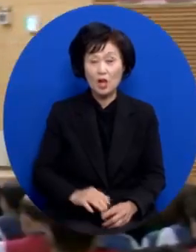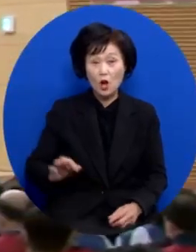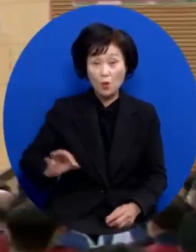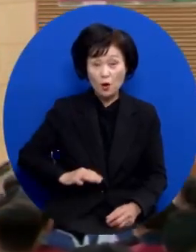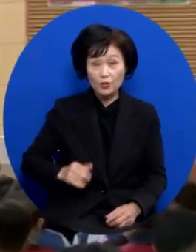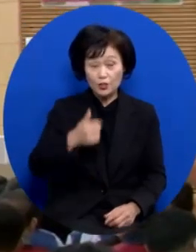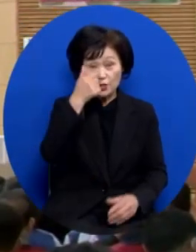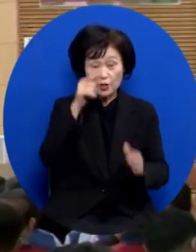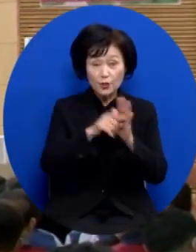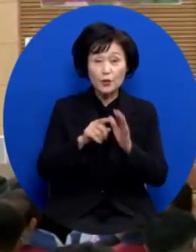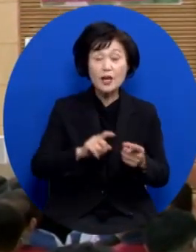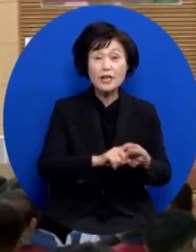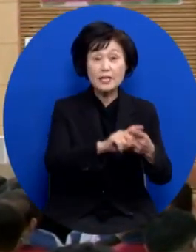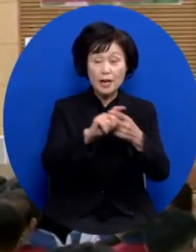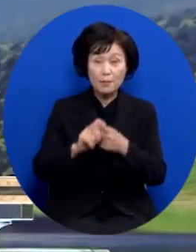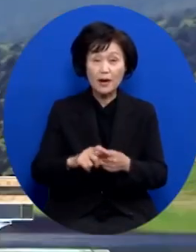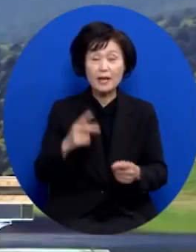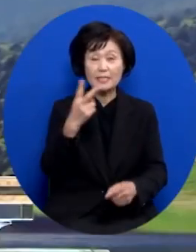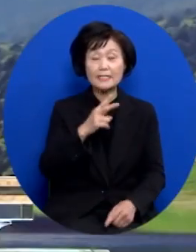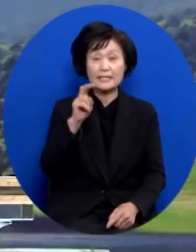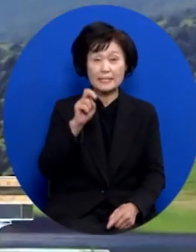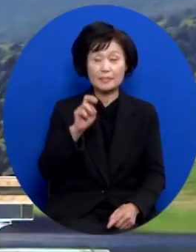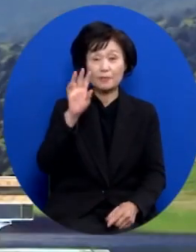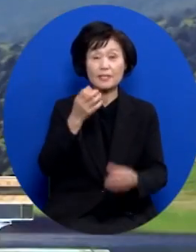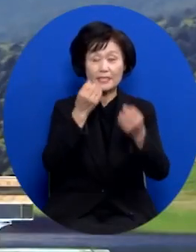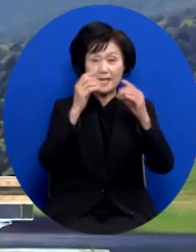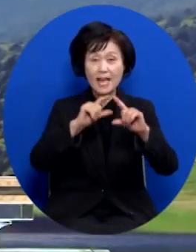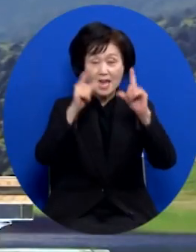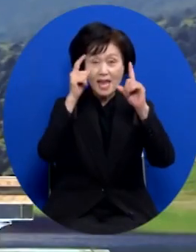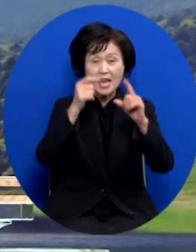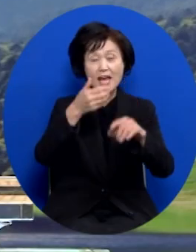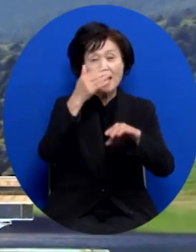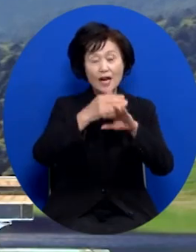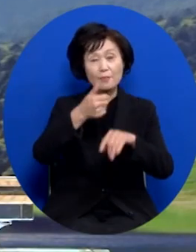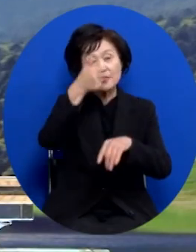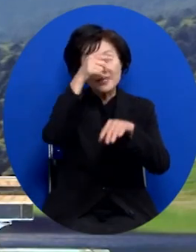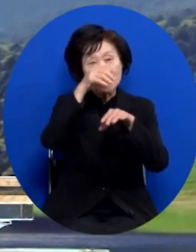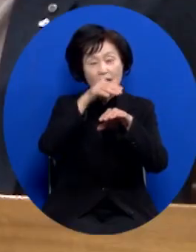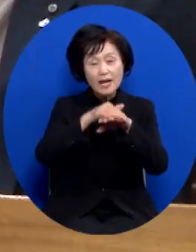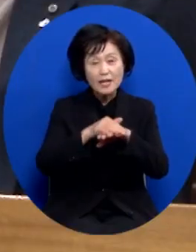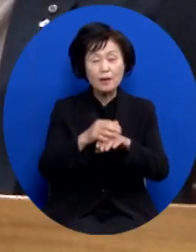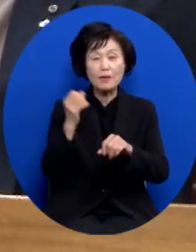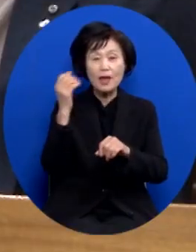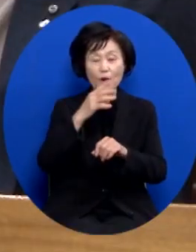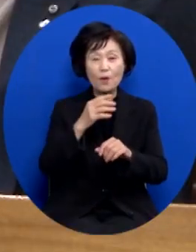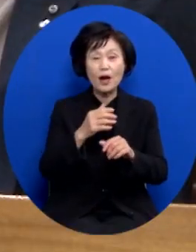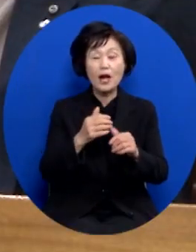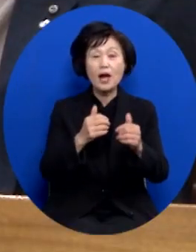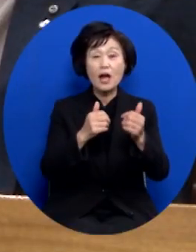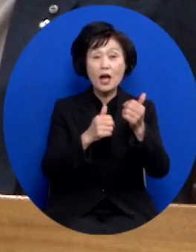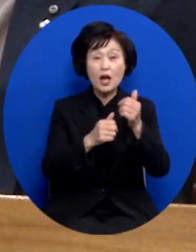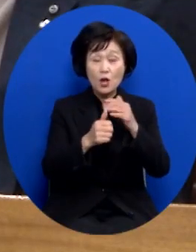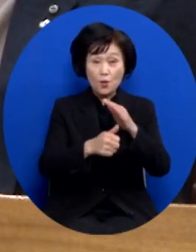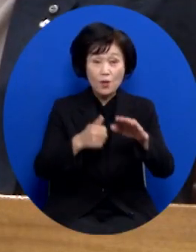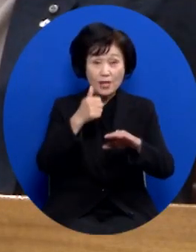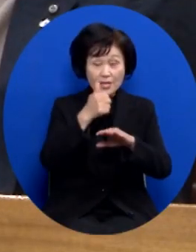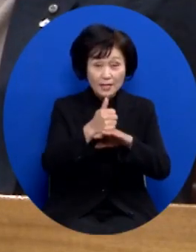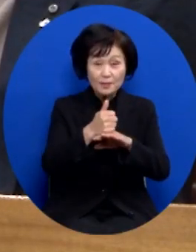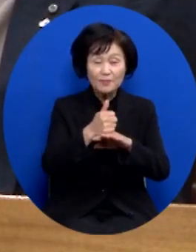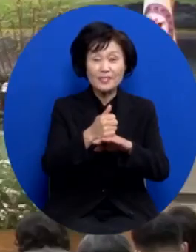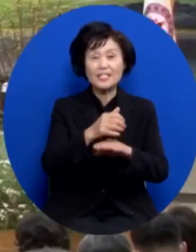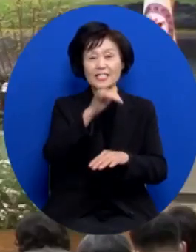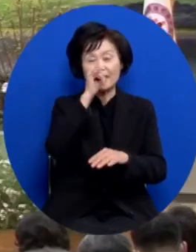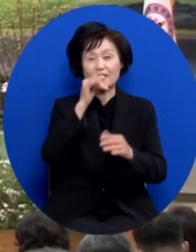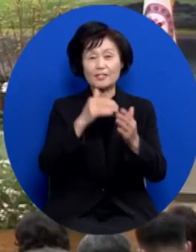원주시 기독교연합회가 2023년 신년 하례예배와 회장 이치임식을 진행했습니다 연합회 제59대